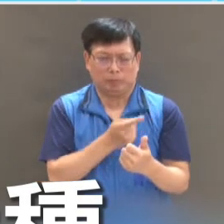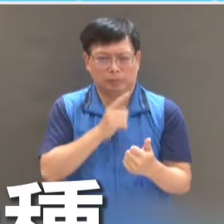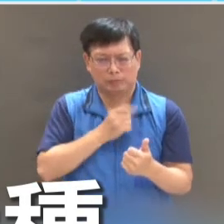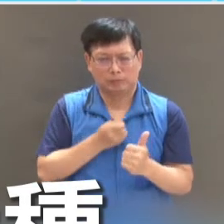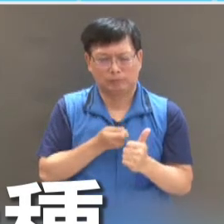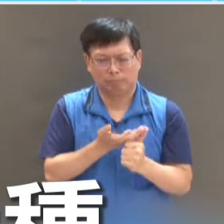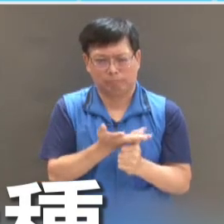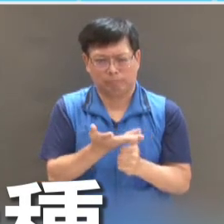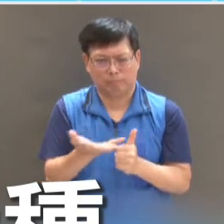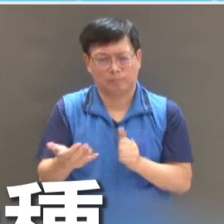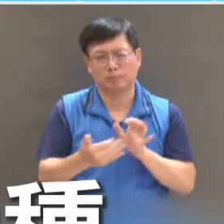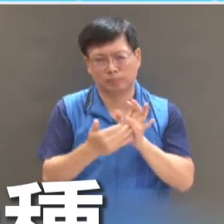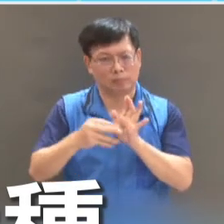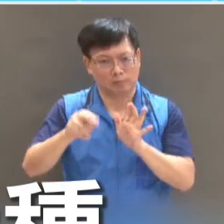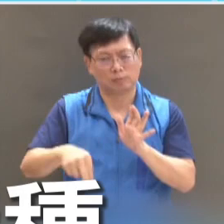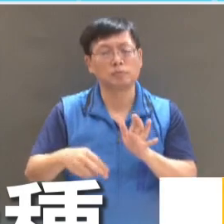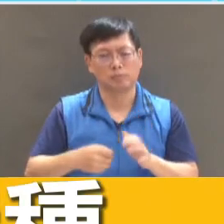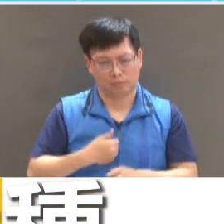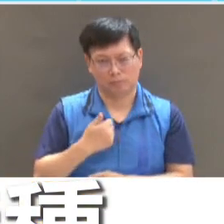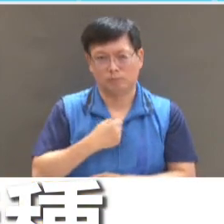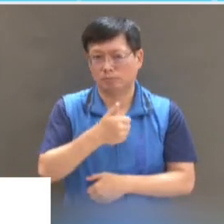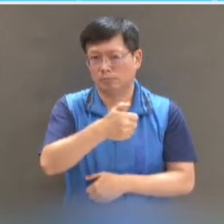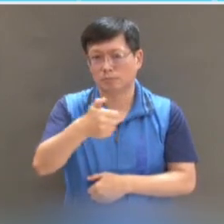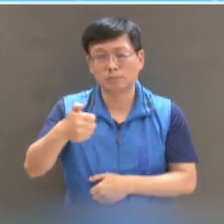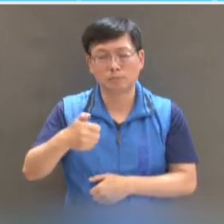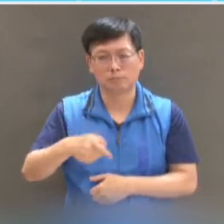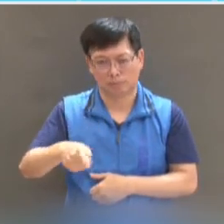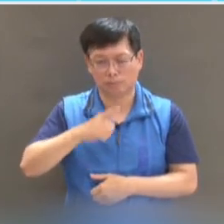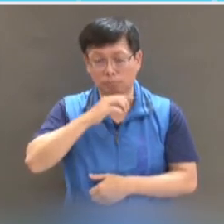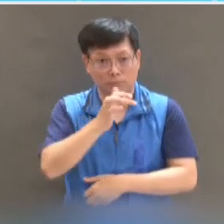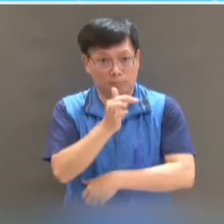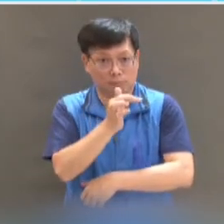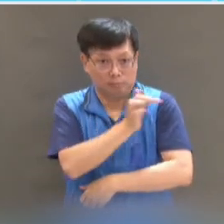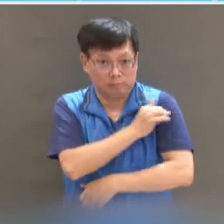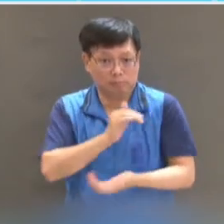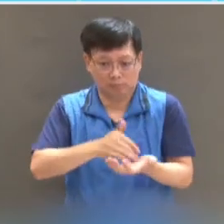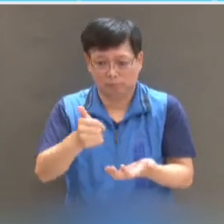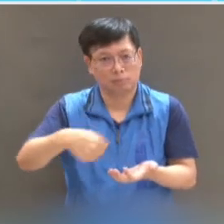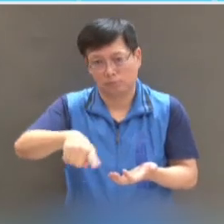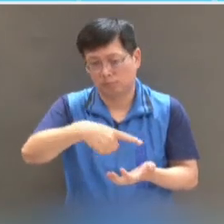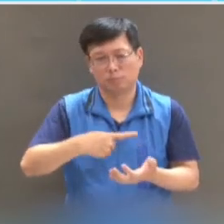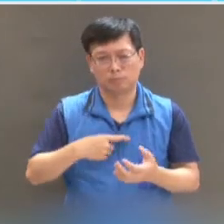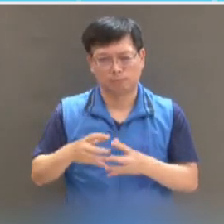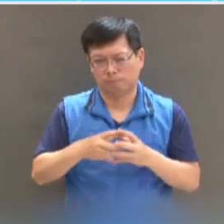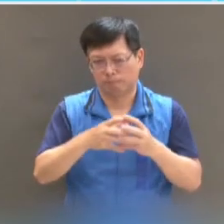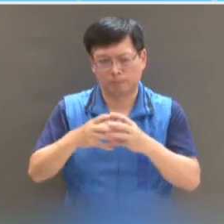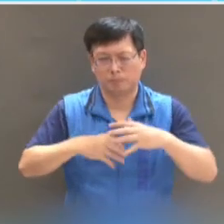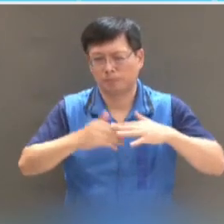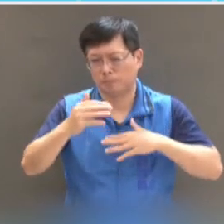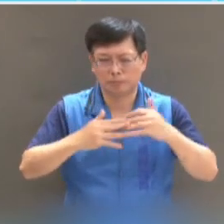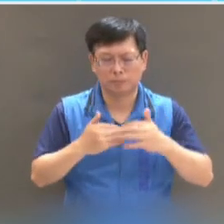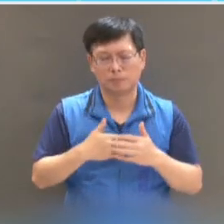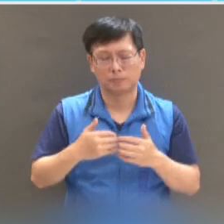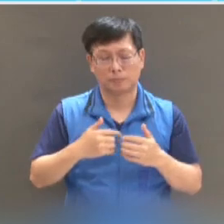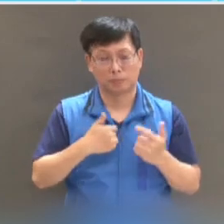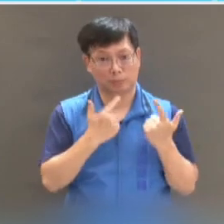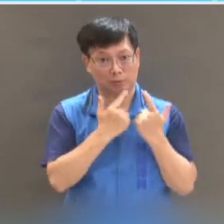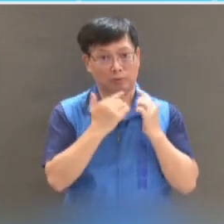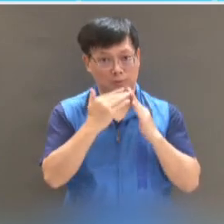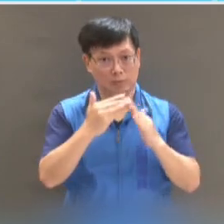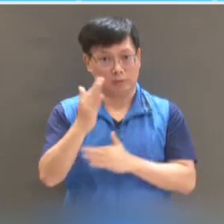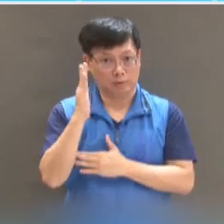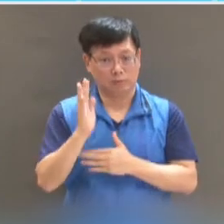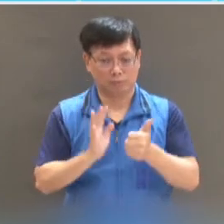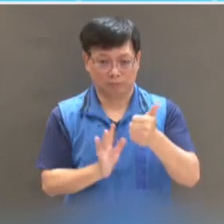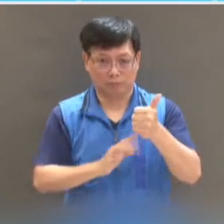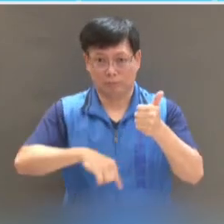难，真的要谢谢我们所有医护同仁们同心齐力，跟市府团队并肩作